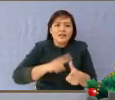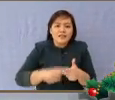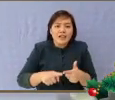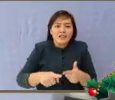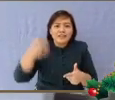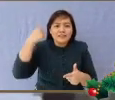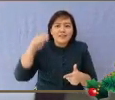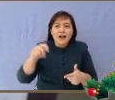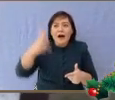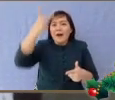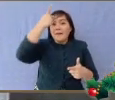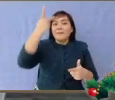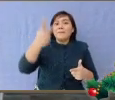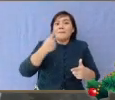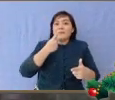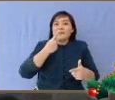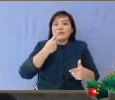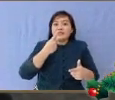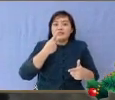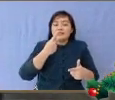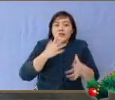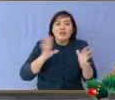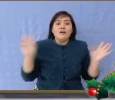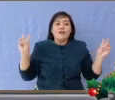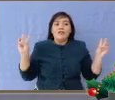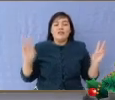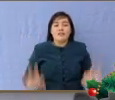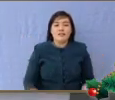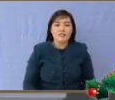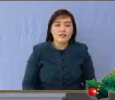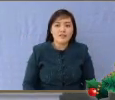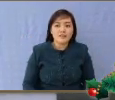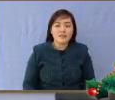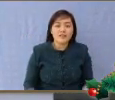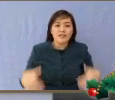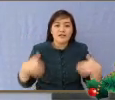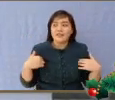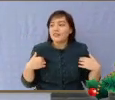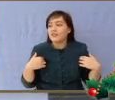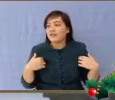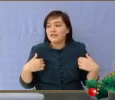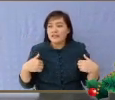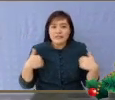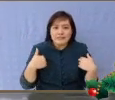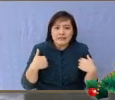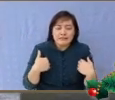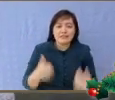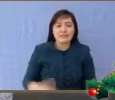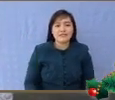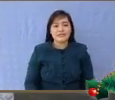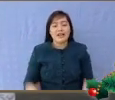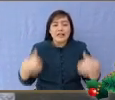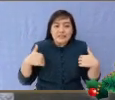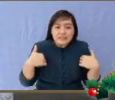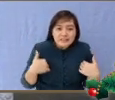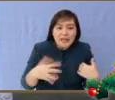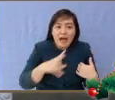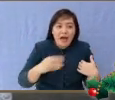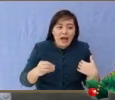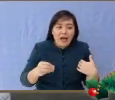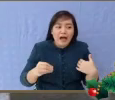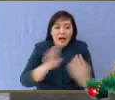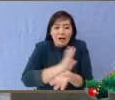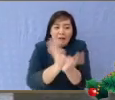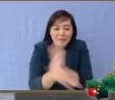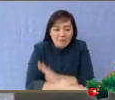barangay na si so-and-so ay merong COVID-19, nataranta ngayon yung buong barangay, yung buong society, nag-declare ngayon ng lockdown